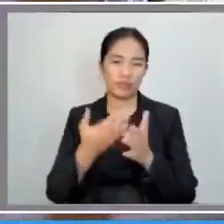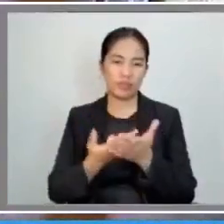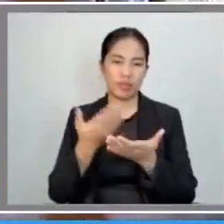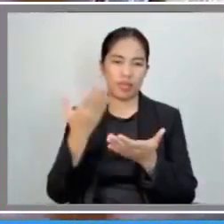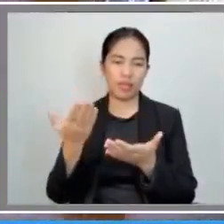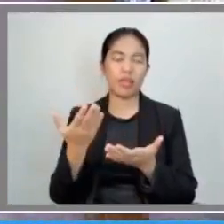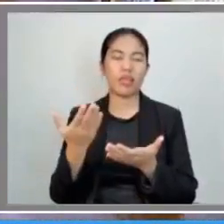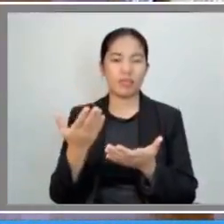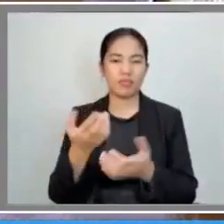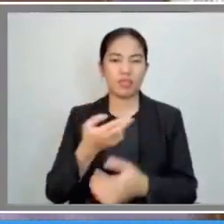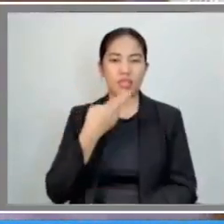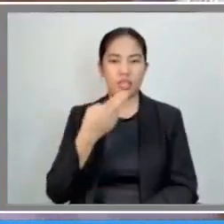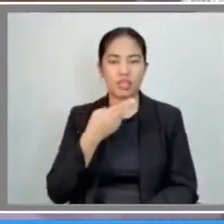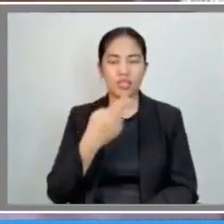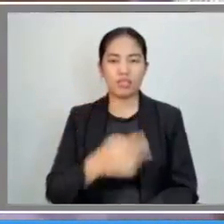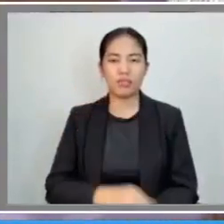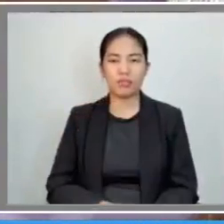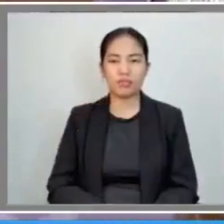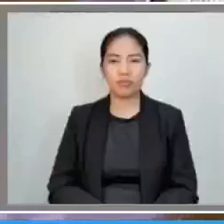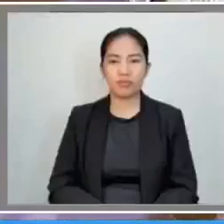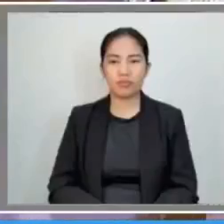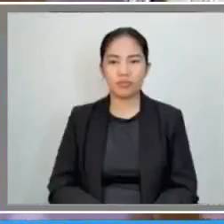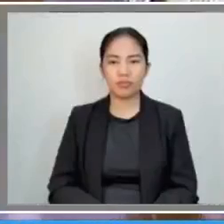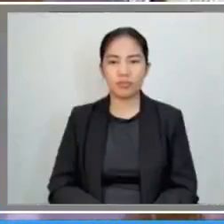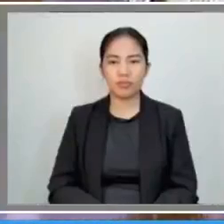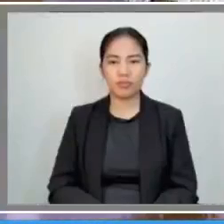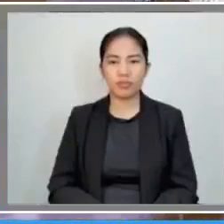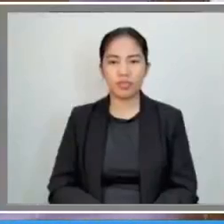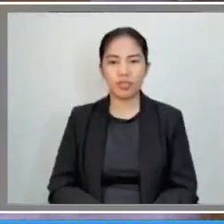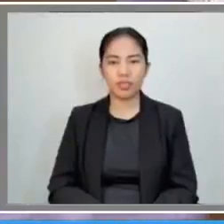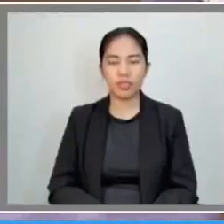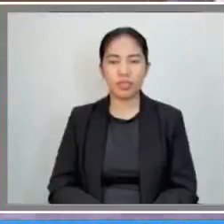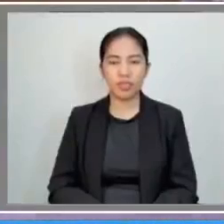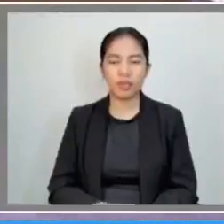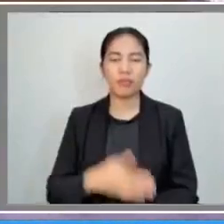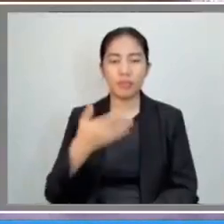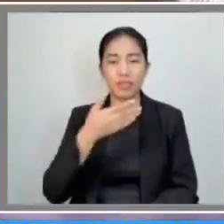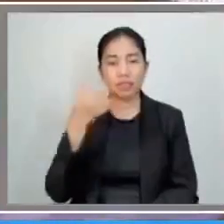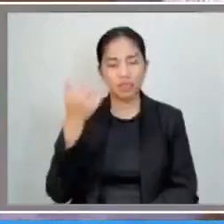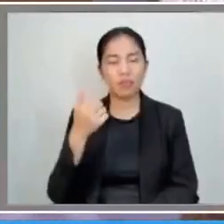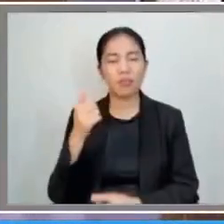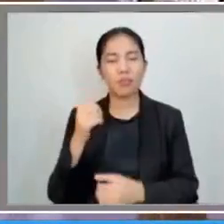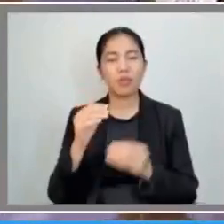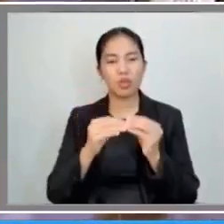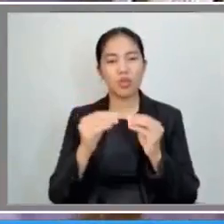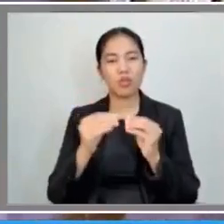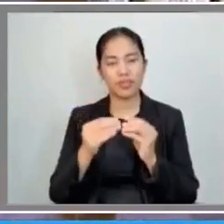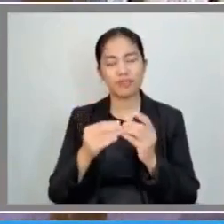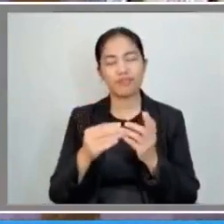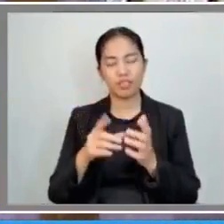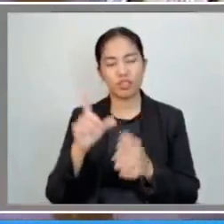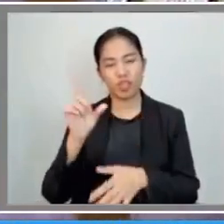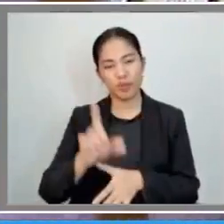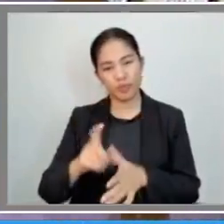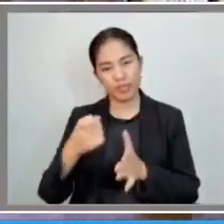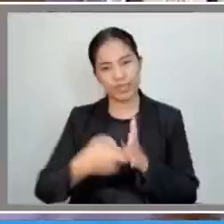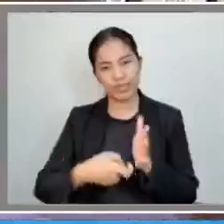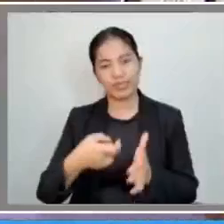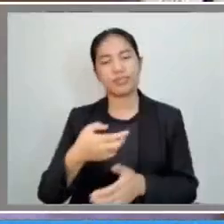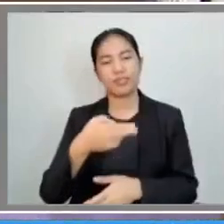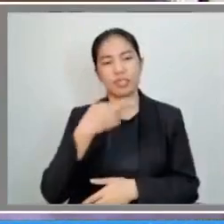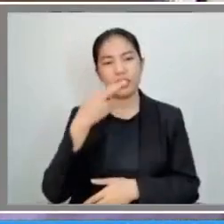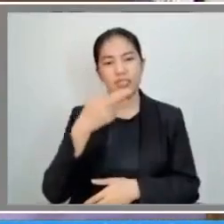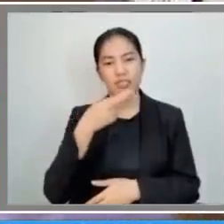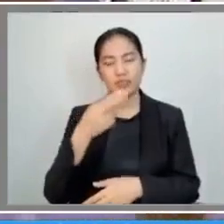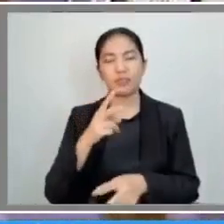Hindi mas mabuti kung mas mababa na ngayon yung price ng bigas. Kasi siyempre, mas afford na nung mga, di ba? Yung mga mamimili,